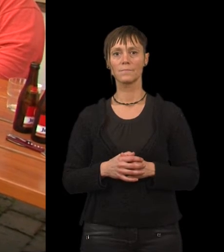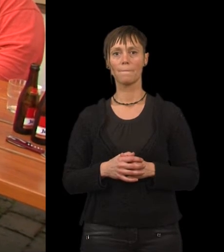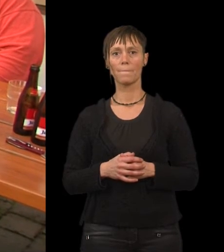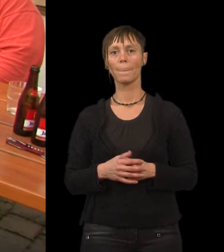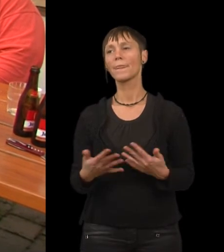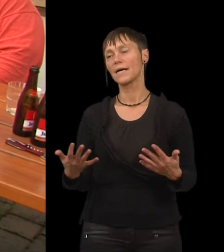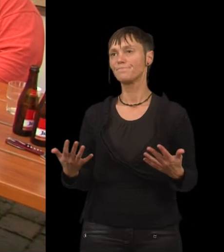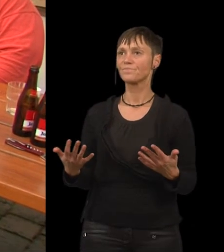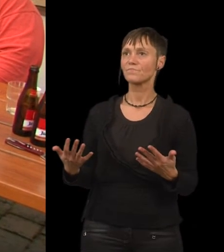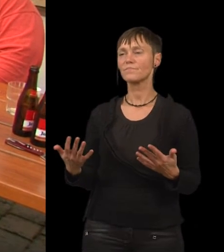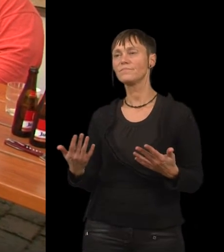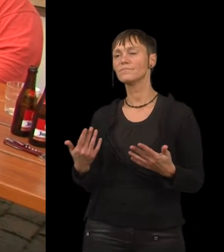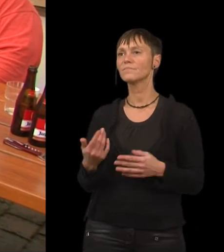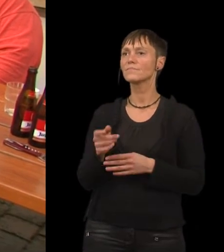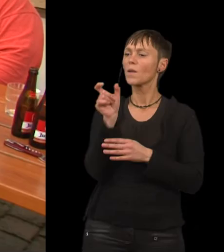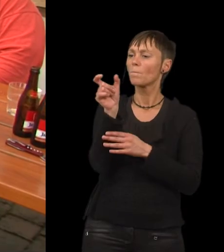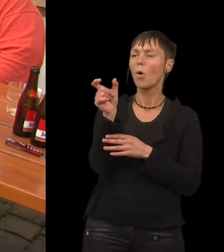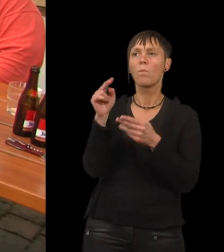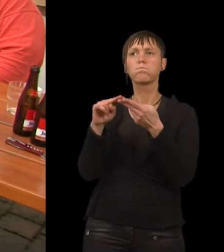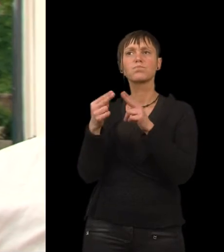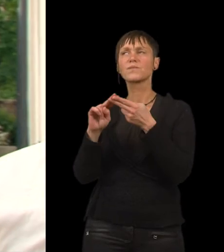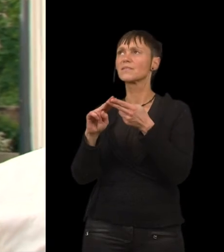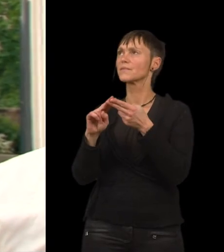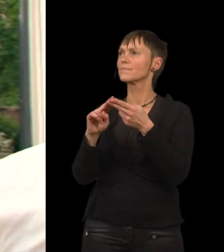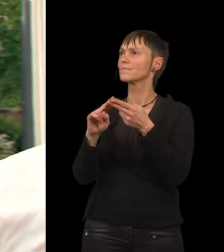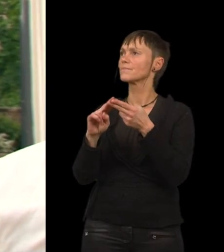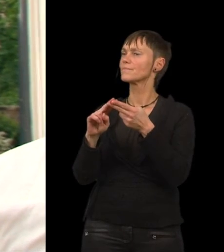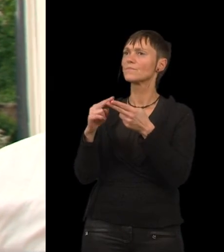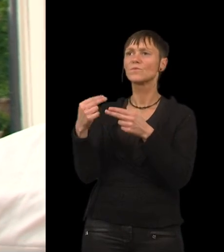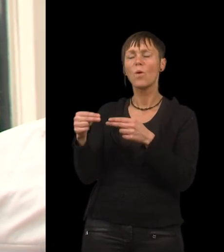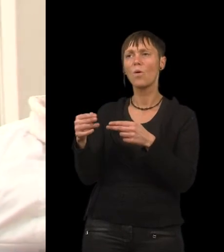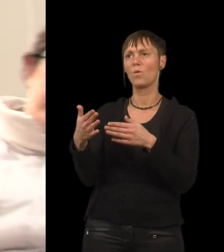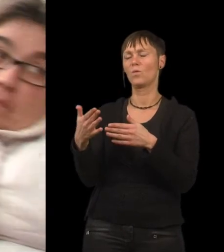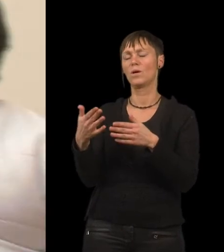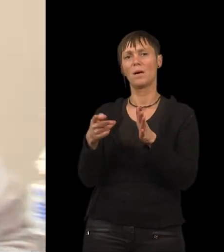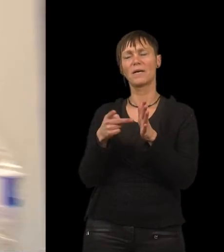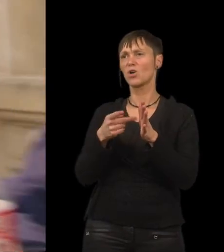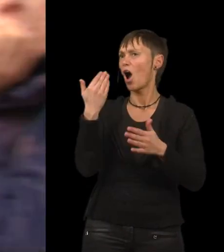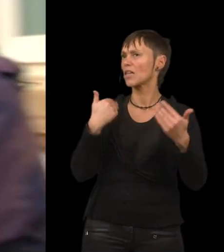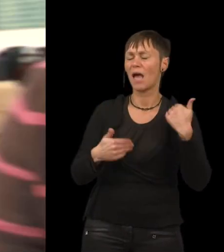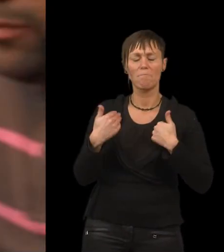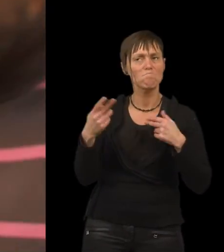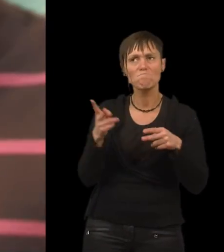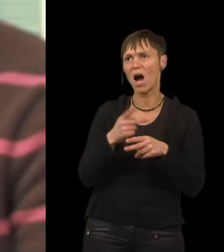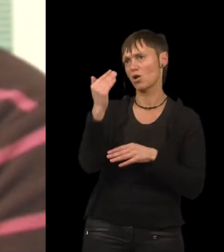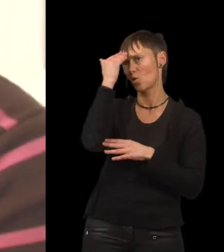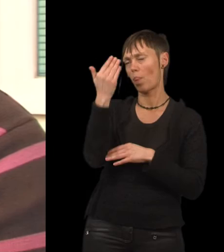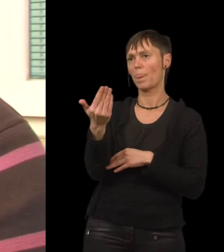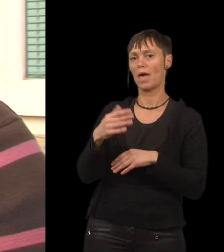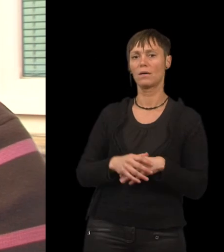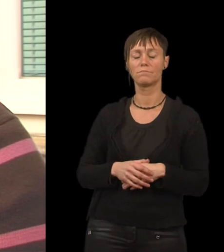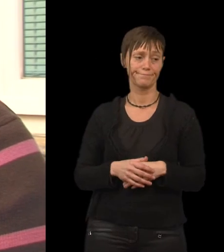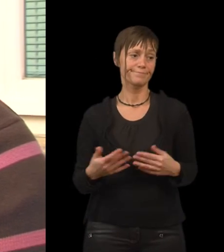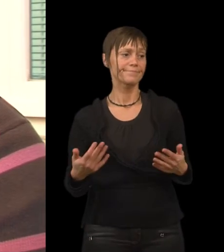Mais en fait, c'est pas lié au mot, ça. C'est lié à la méconnaissance du handicap. Du coup, ça m'énerve parce que quand j'ai ma canne, il me laisse